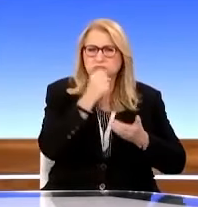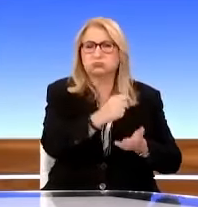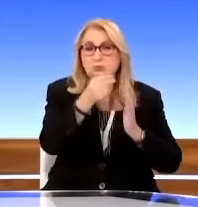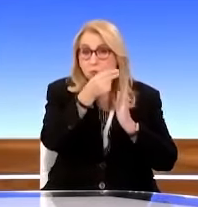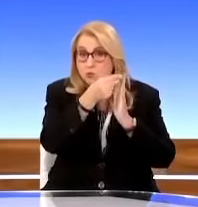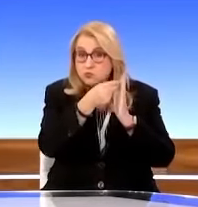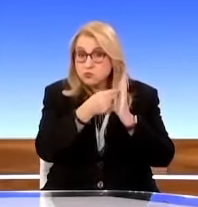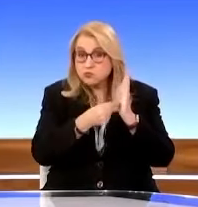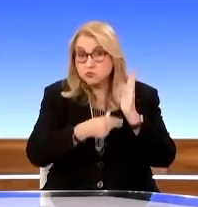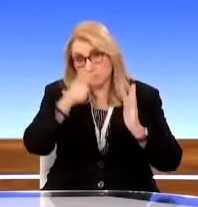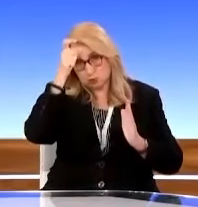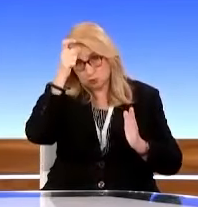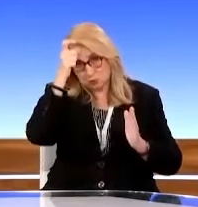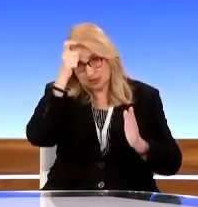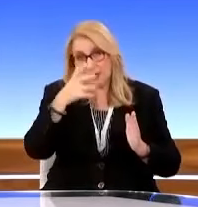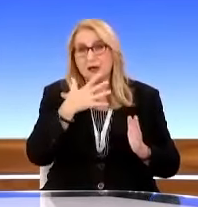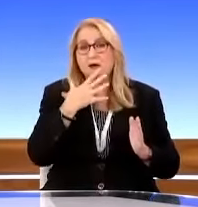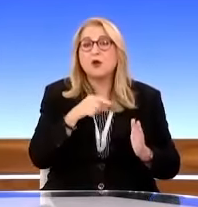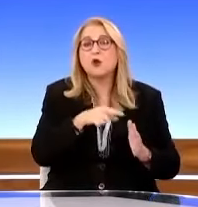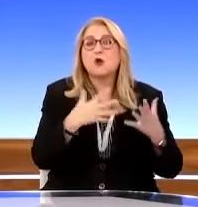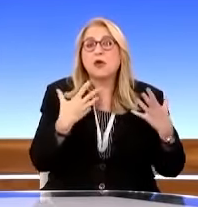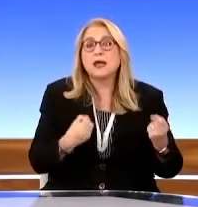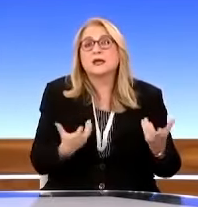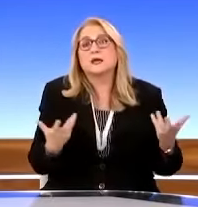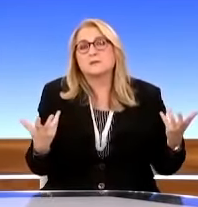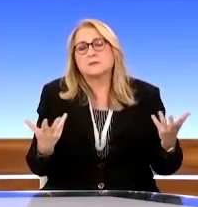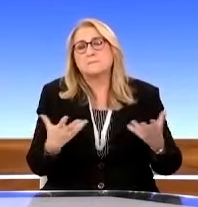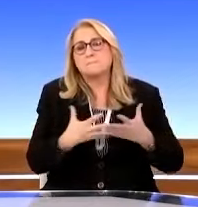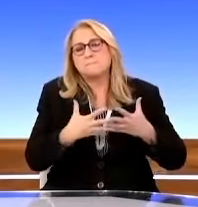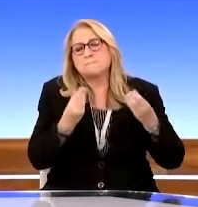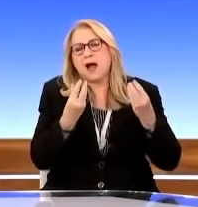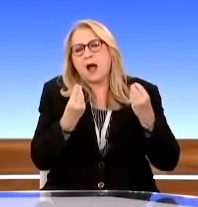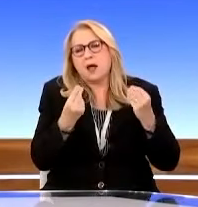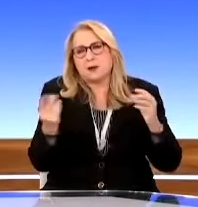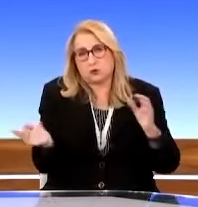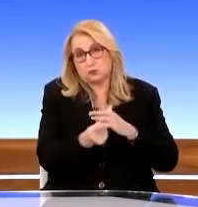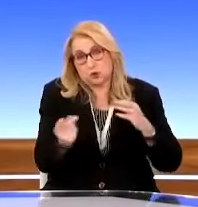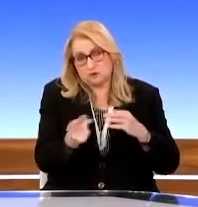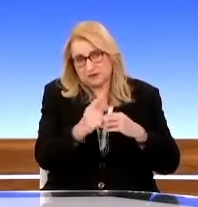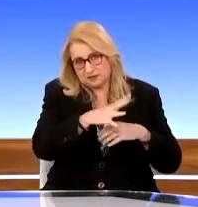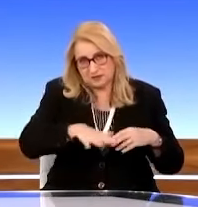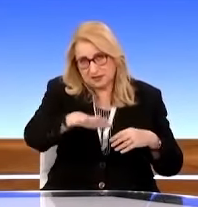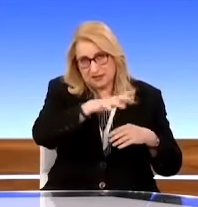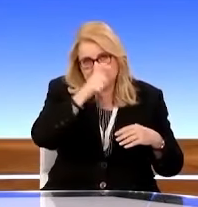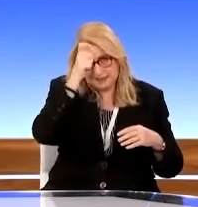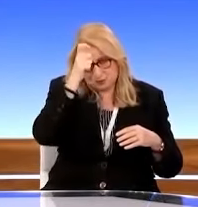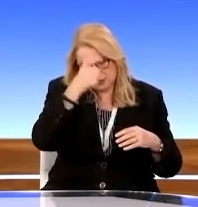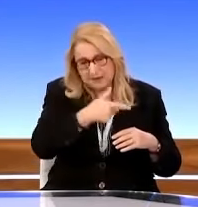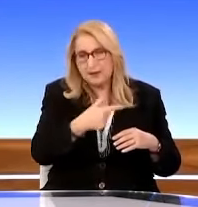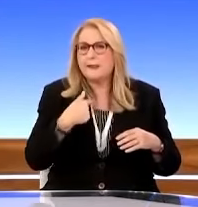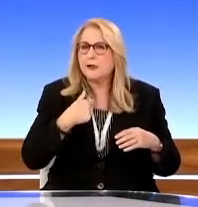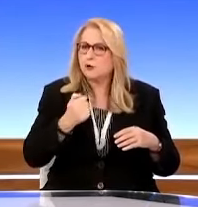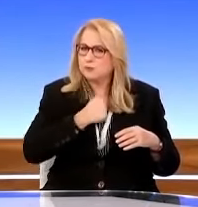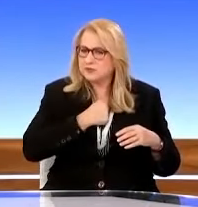να αντιμετωπίσει αυτή την πολύ μεγάλη οικονομική πρόκληση παρουσίας τόσων προσφύγων στο έδαφος της. Και πιστεύω ότι τους τελευταίους